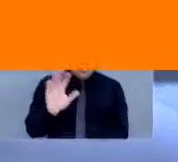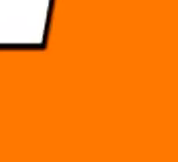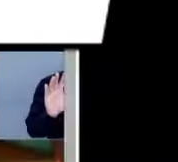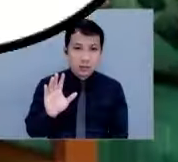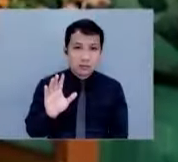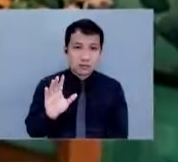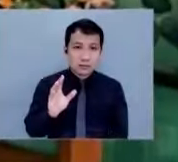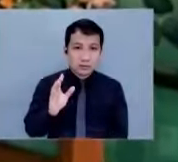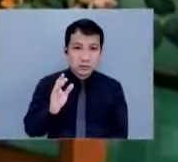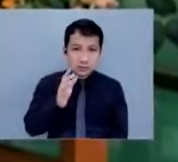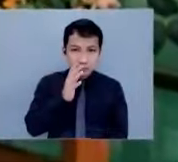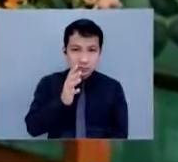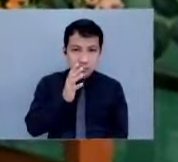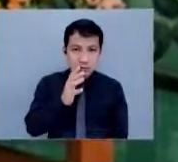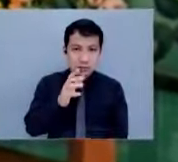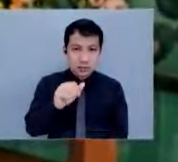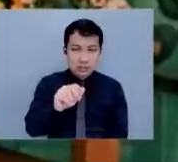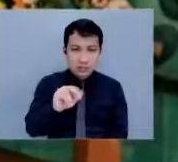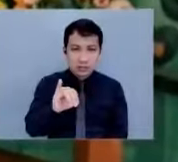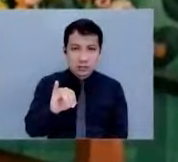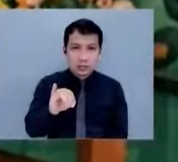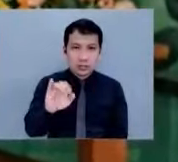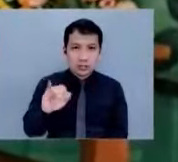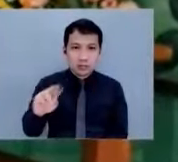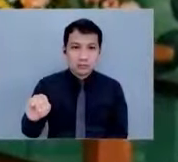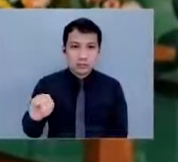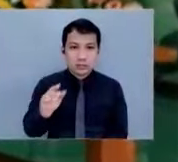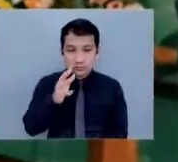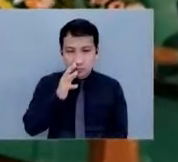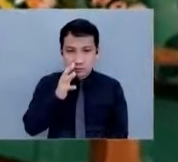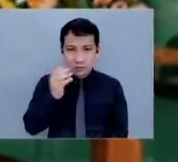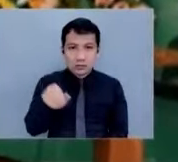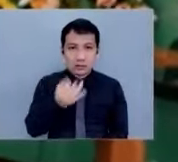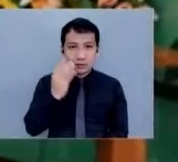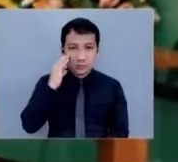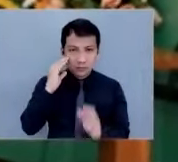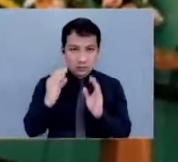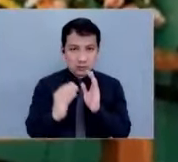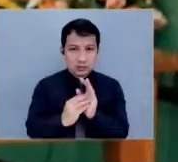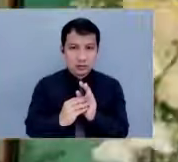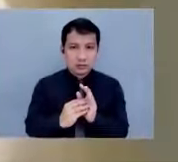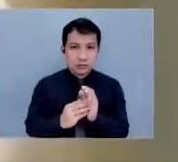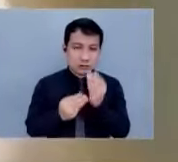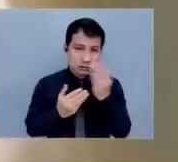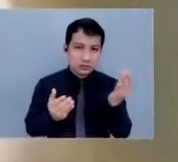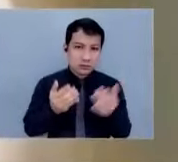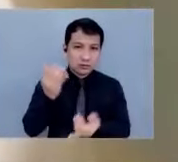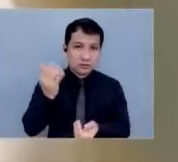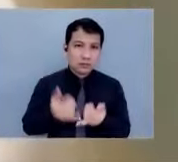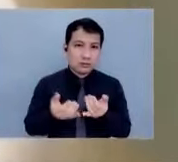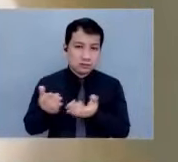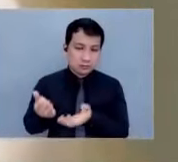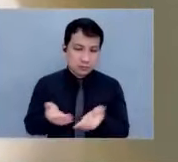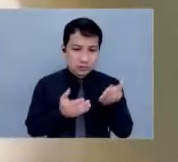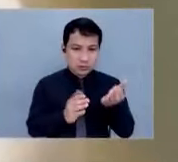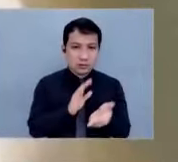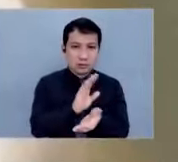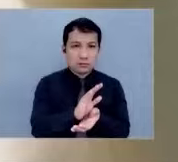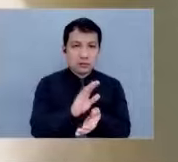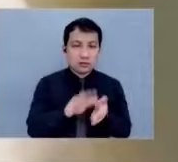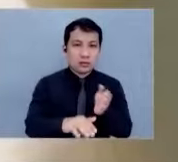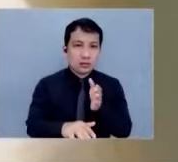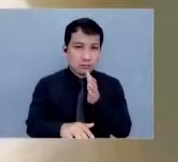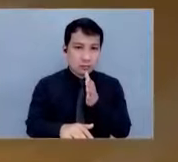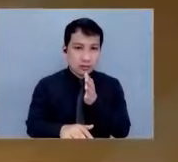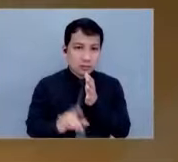Sa kanyang huling Instagram post, ibinahagi niya ang ilang larawan kung saan nila huling hinatid ang mga labi ng kanyang ina na si